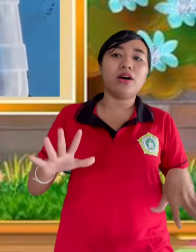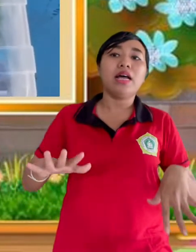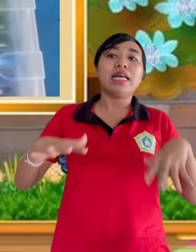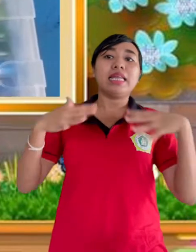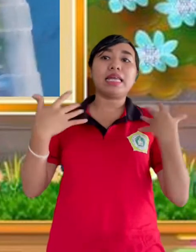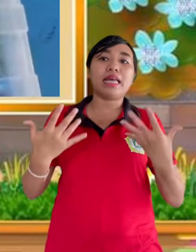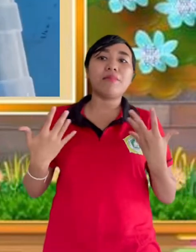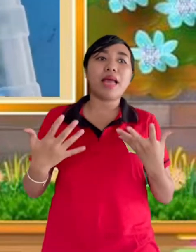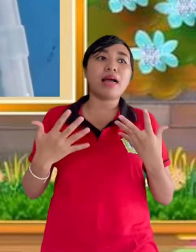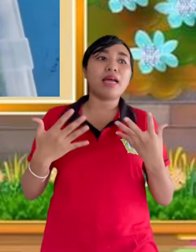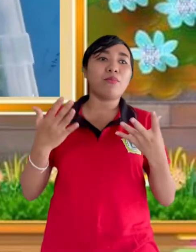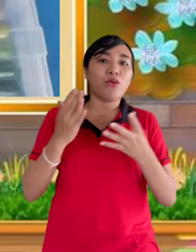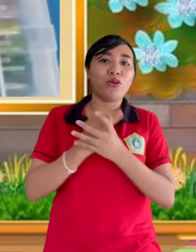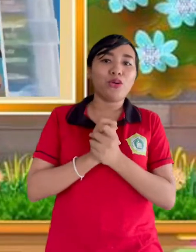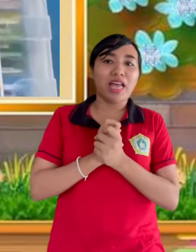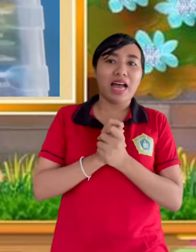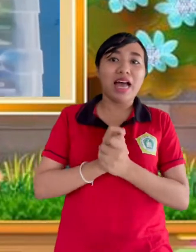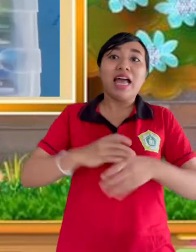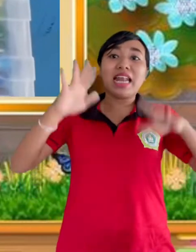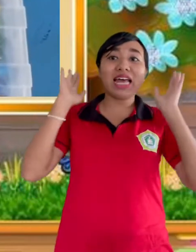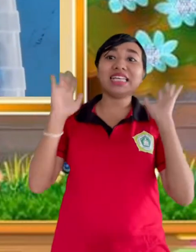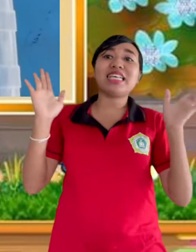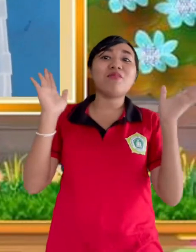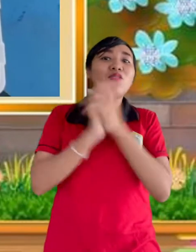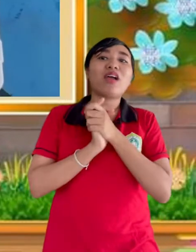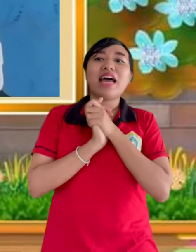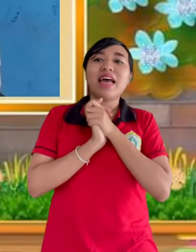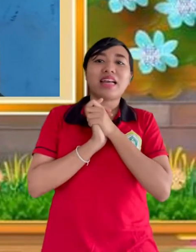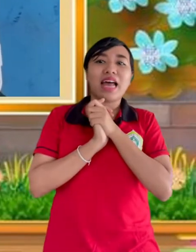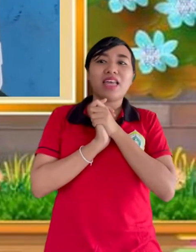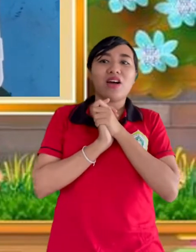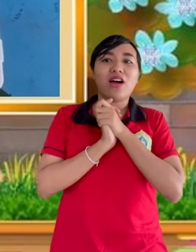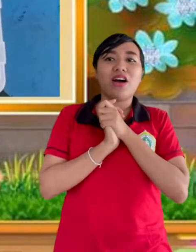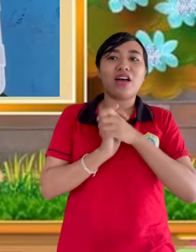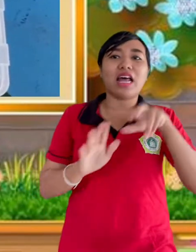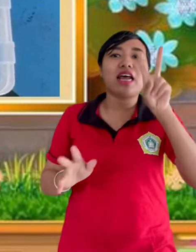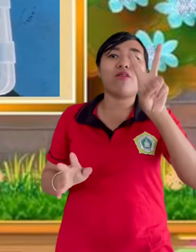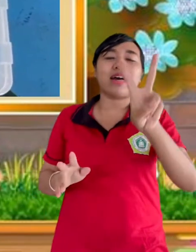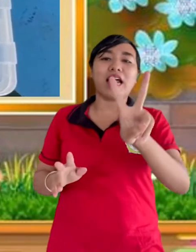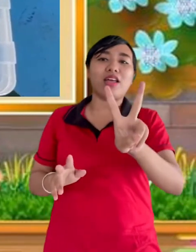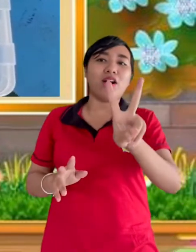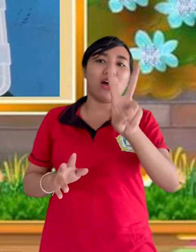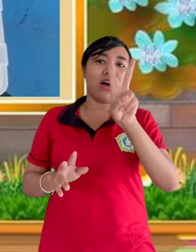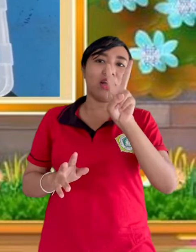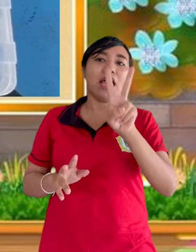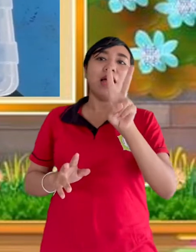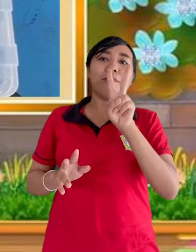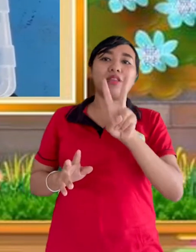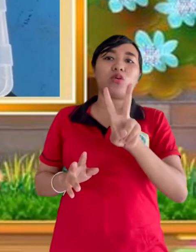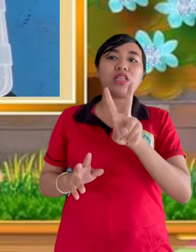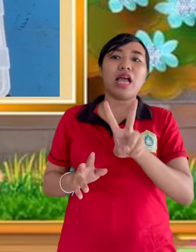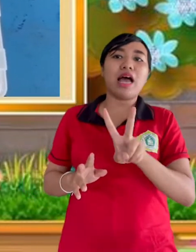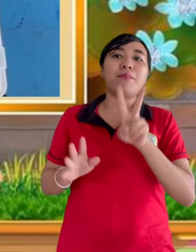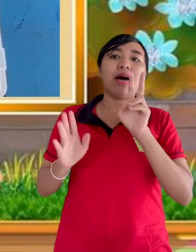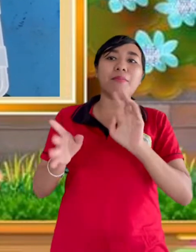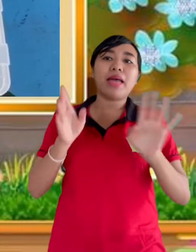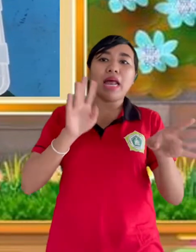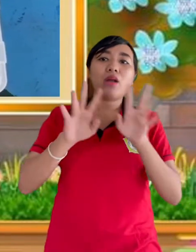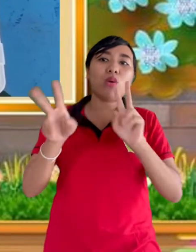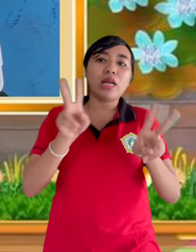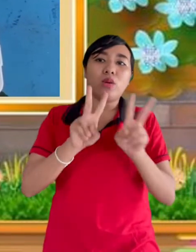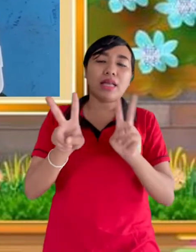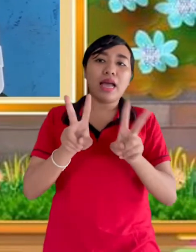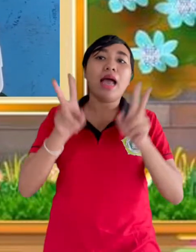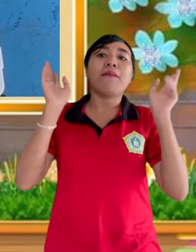video, dikirim ya ke Ibu Guru ya. Nah, di sini Ibu Guru ada krayon, ada 2 krayon. Bentuknya